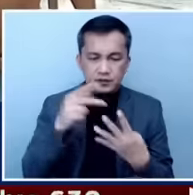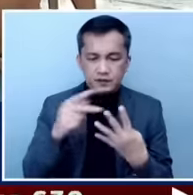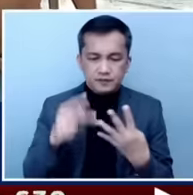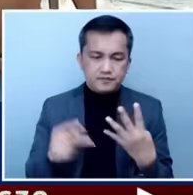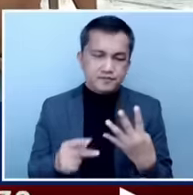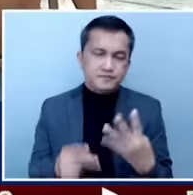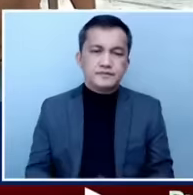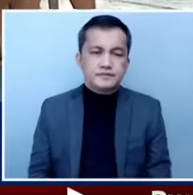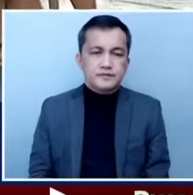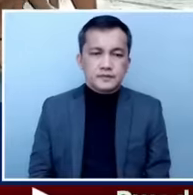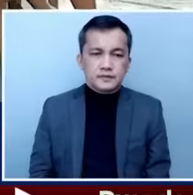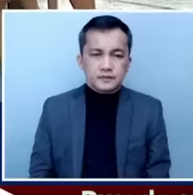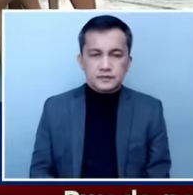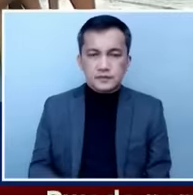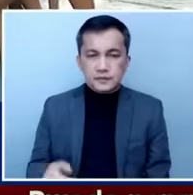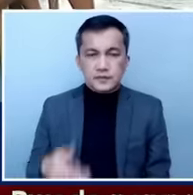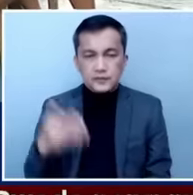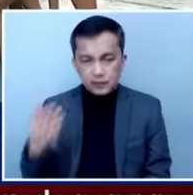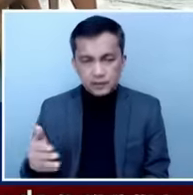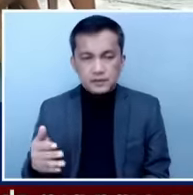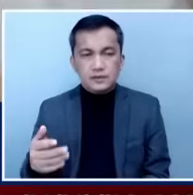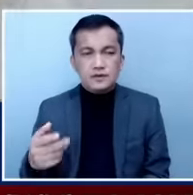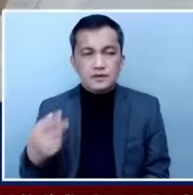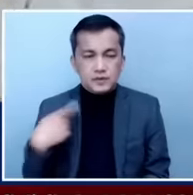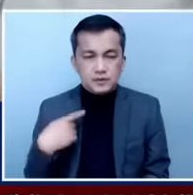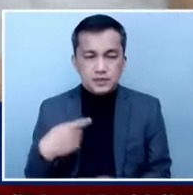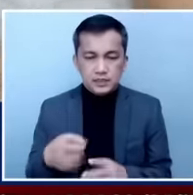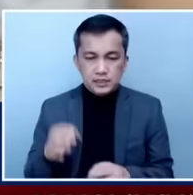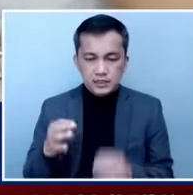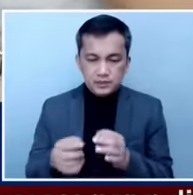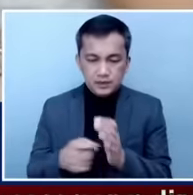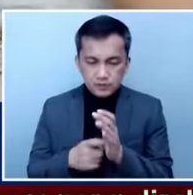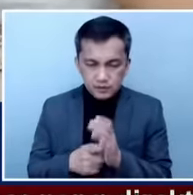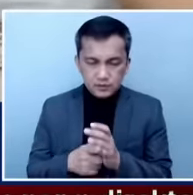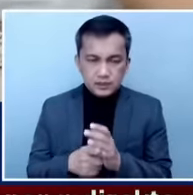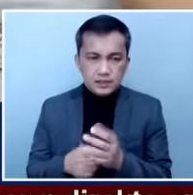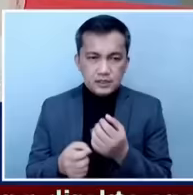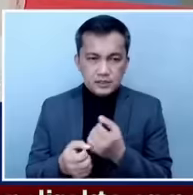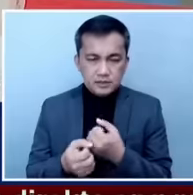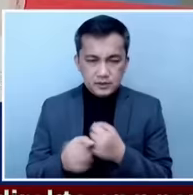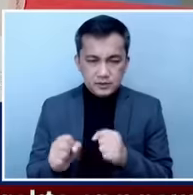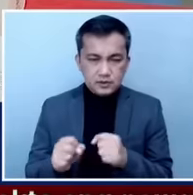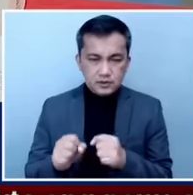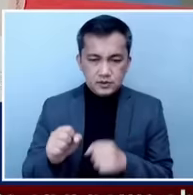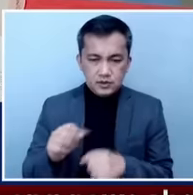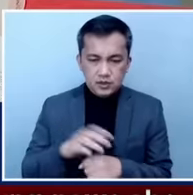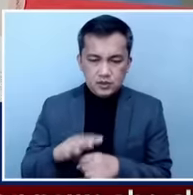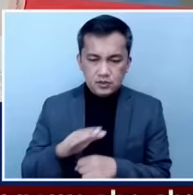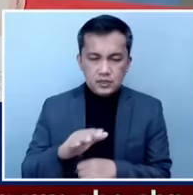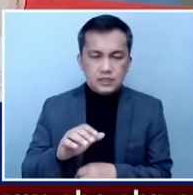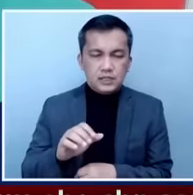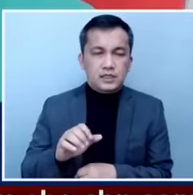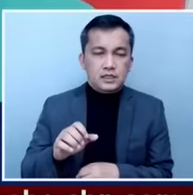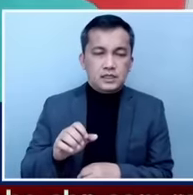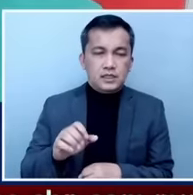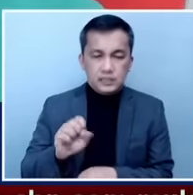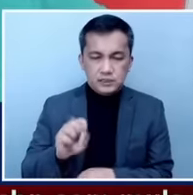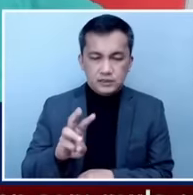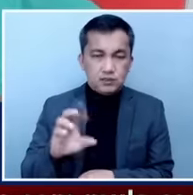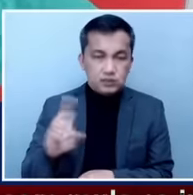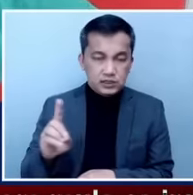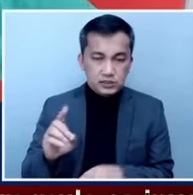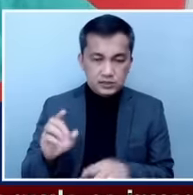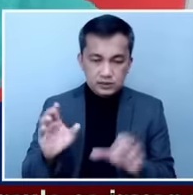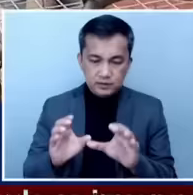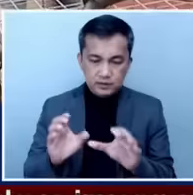4Ps. Tapos, meron din na kapag ang requirement ay kailangan mag-secure ng local SWDO certificate, nahihirapan din yung